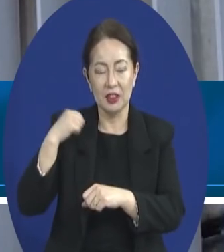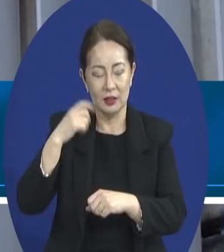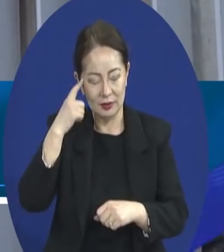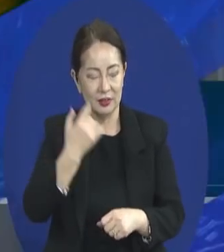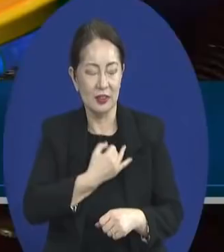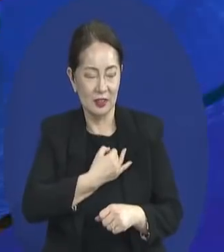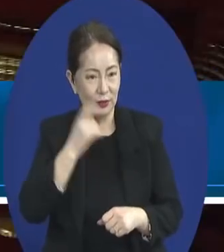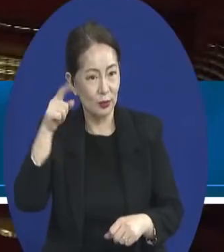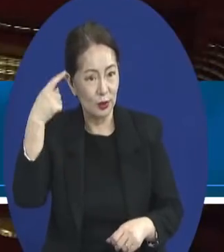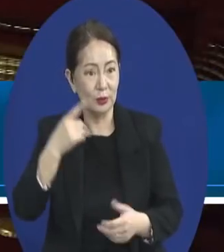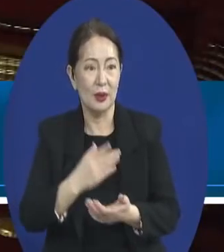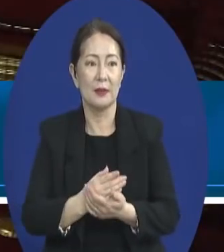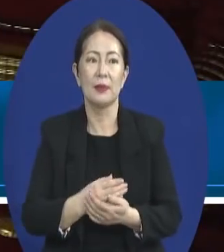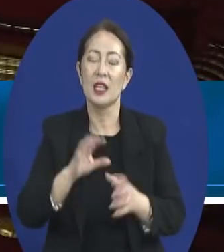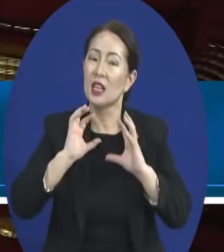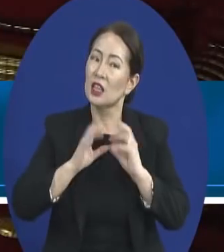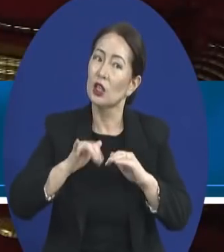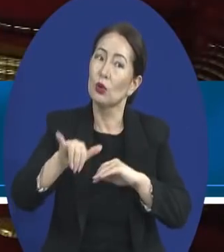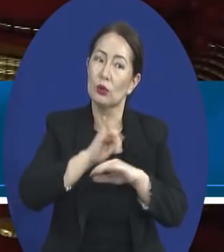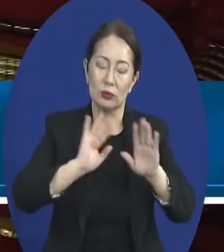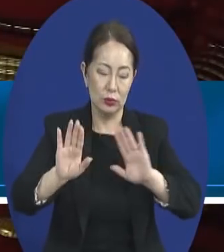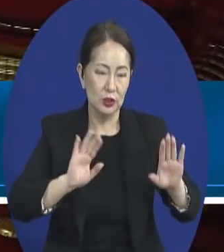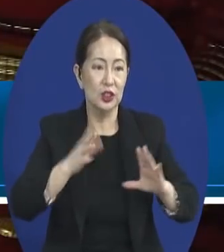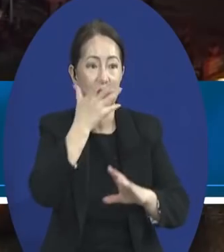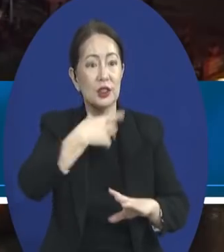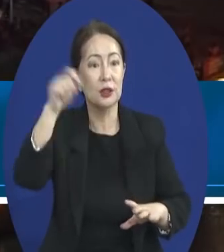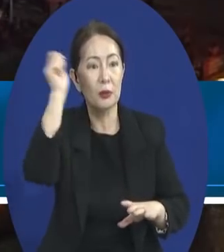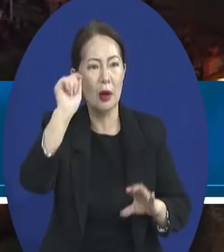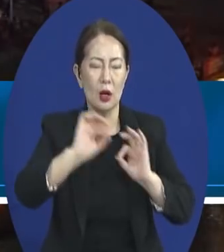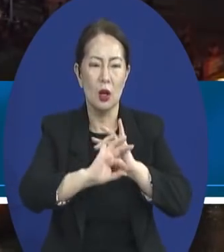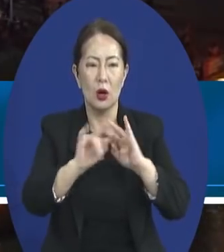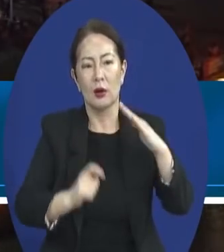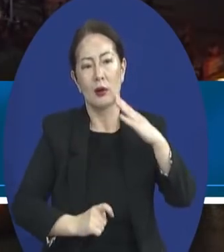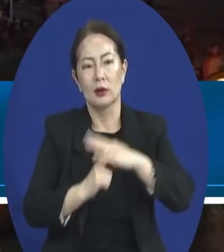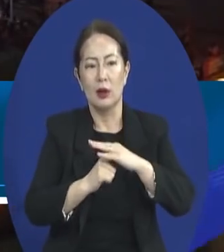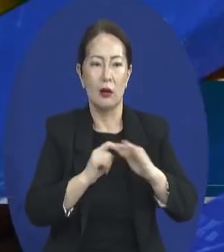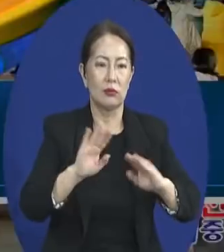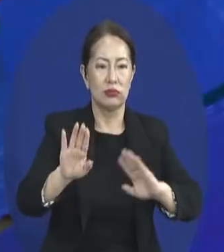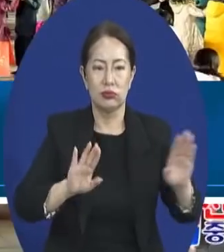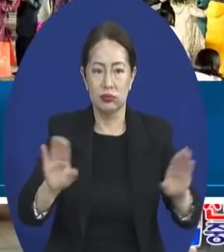байна. Дэлхийн улс орнууд шинэ жилийн баярыг олон хязгаарлалтын дорогтлаа.